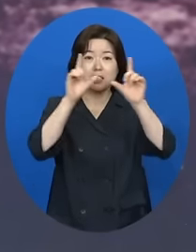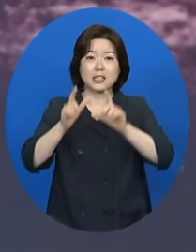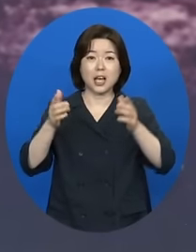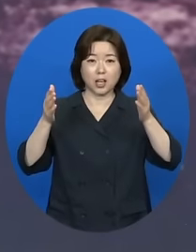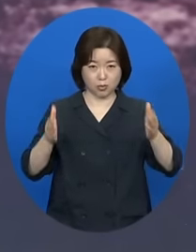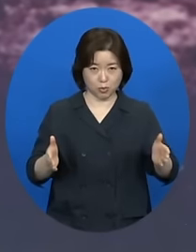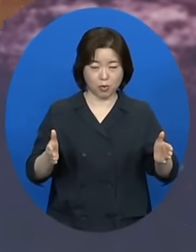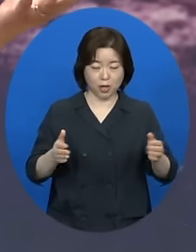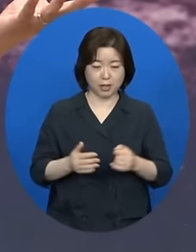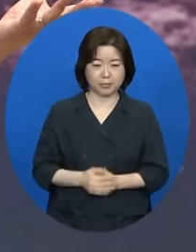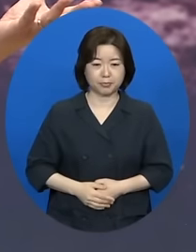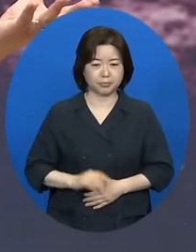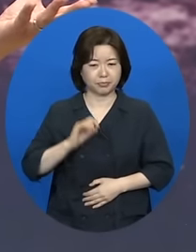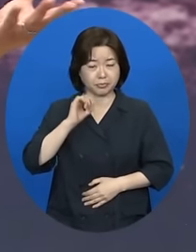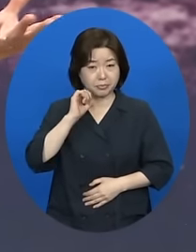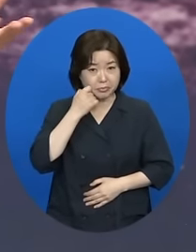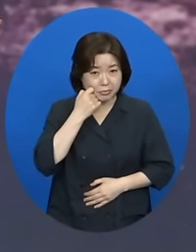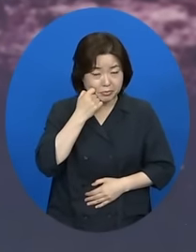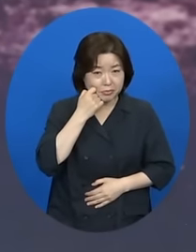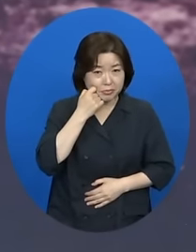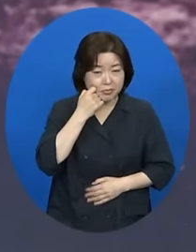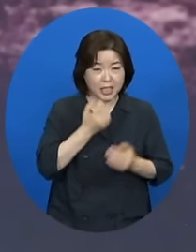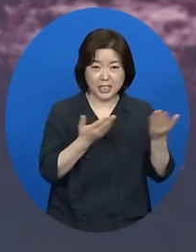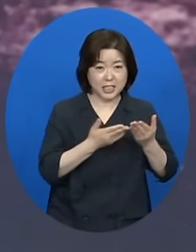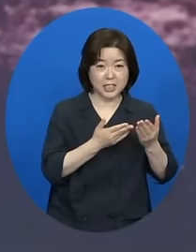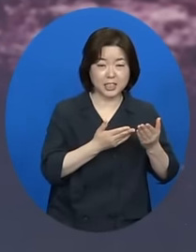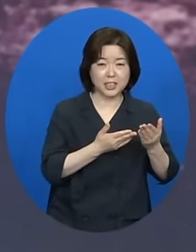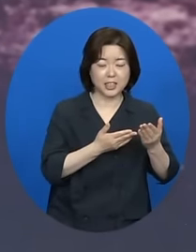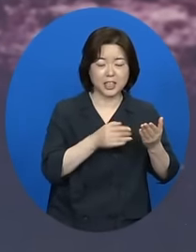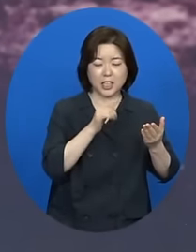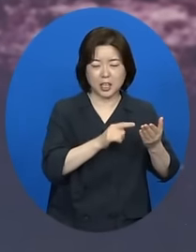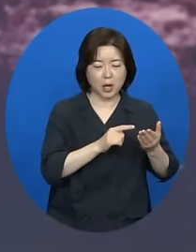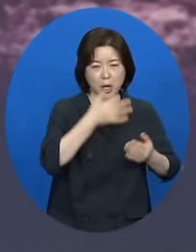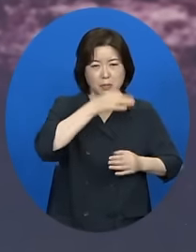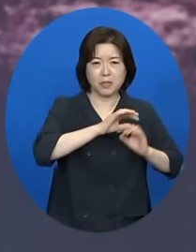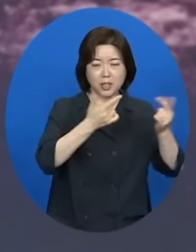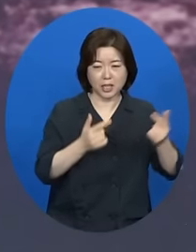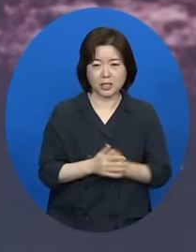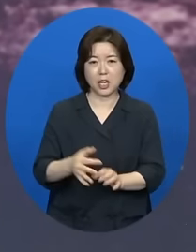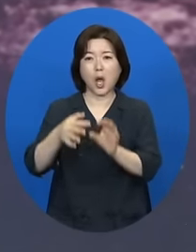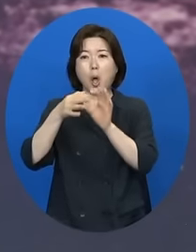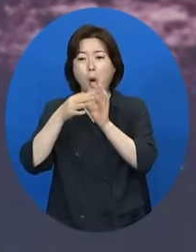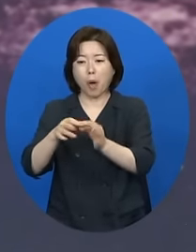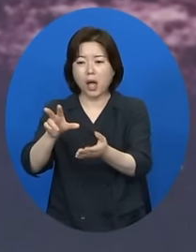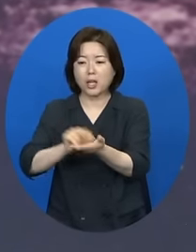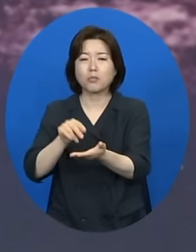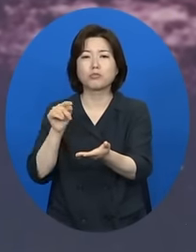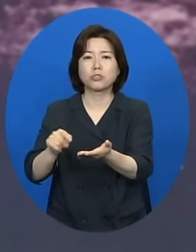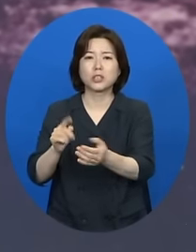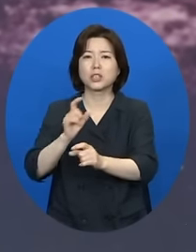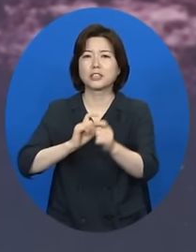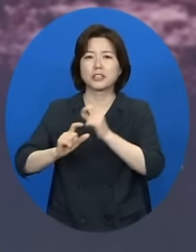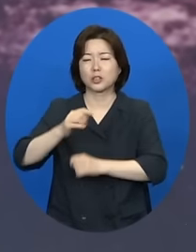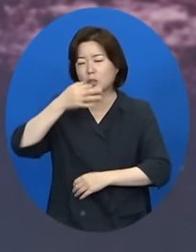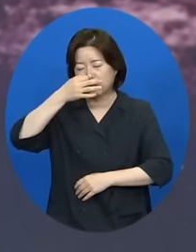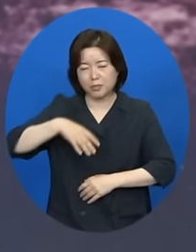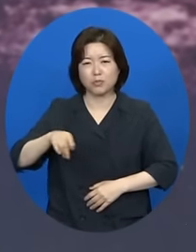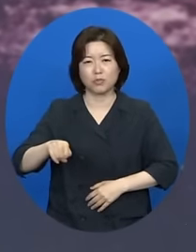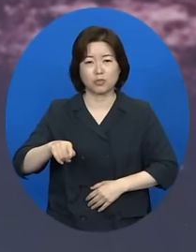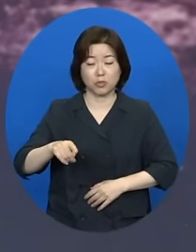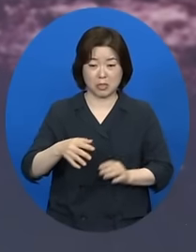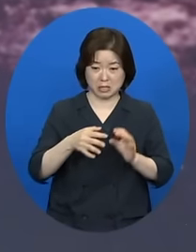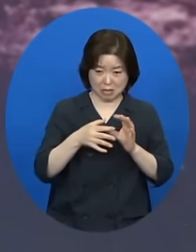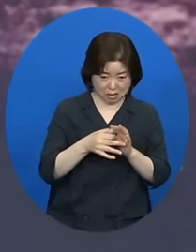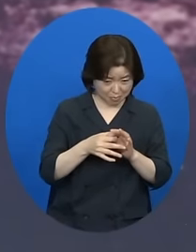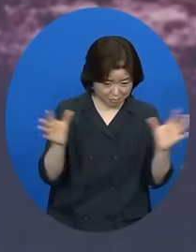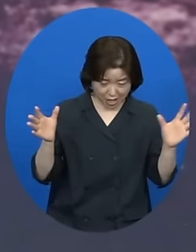게, 일을 하는 게 어려운 게 아니라 뭐 그것도 어렵죠. 근데 관계 문제만큼 어려운 게 없습니다. 관계가 틀어지고 깨어지면